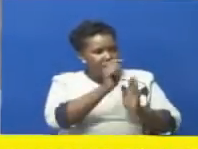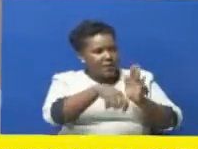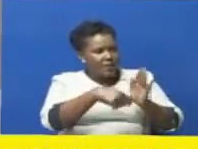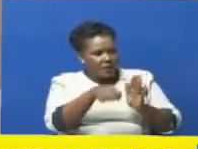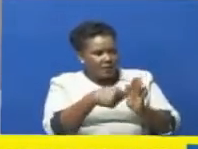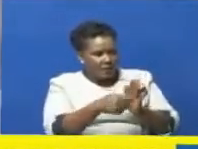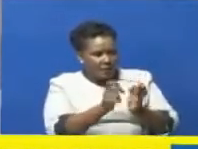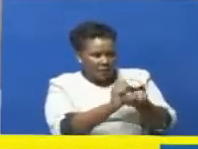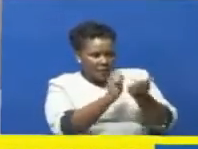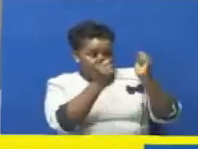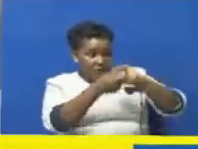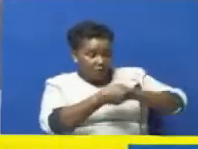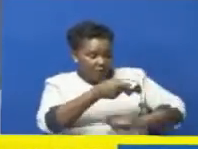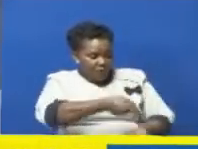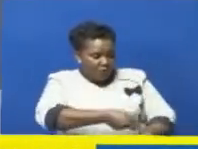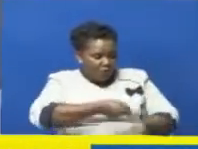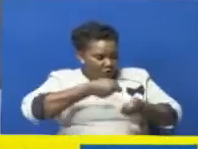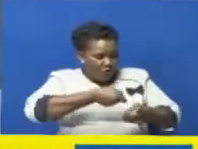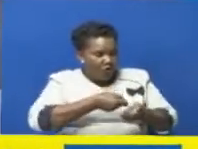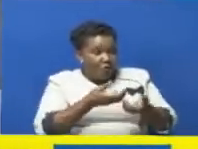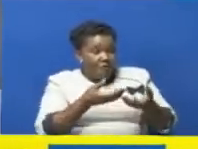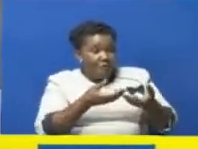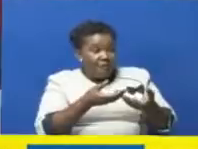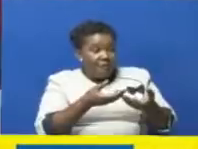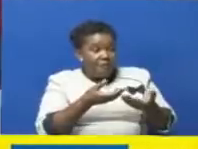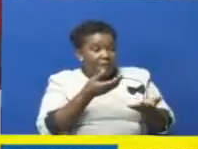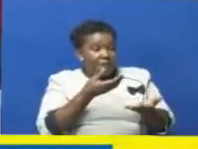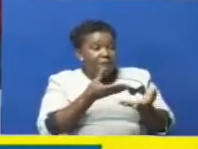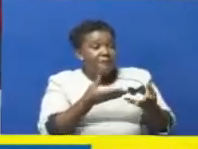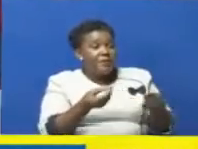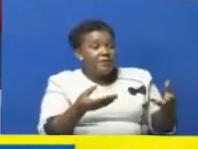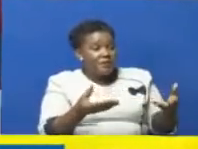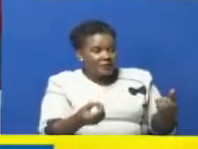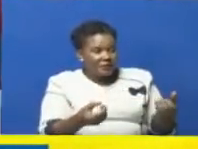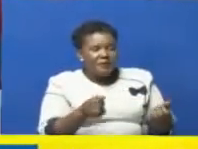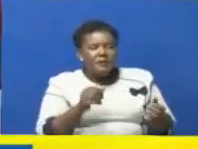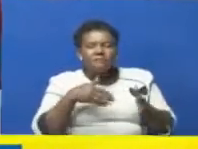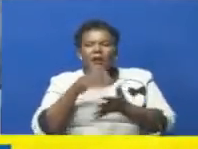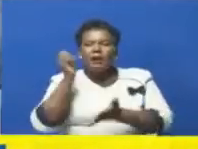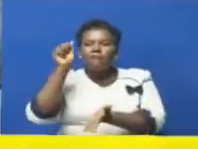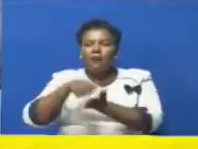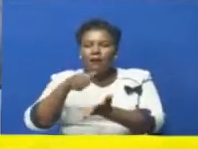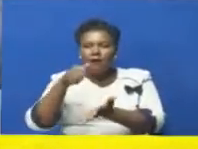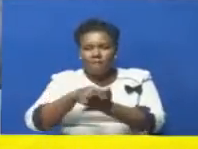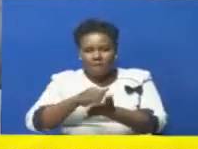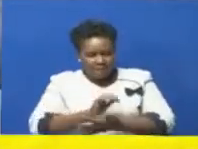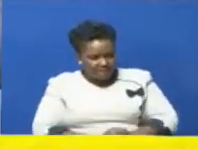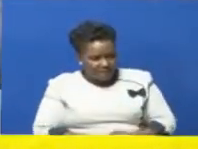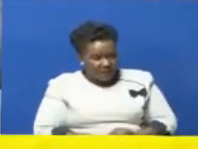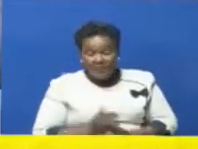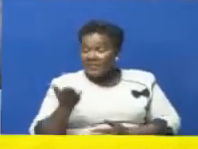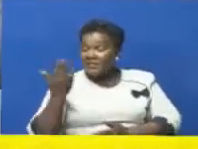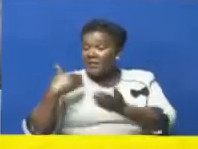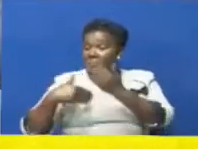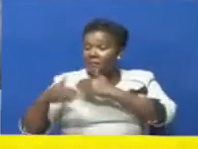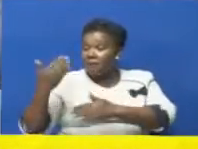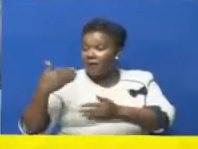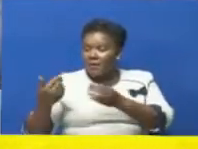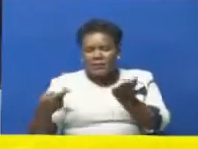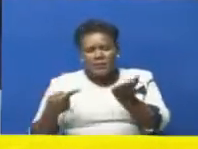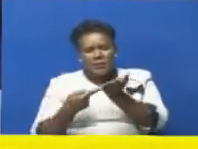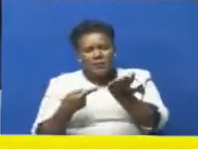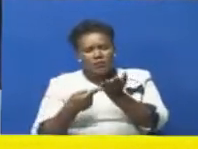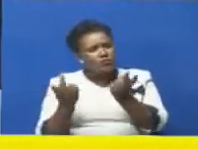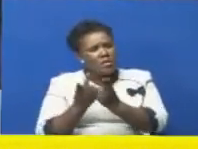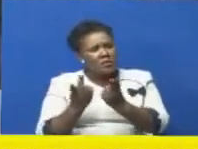zinaandaliwa hapa ili kuwezesha bidhaa hiyo kudumu kwa muda mrefu zaidi bila kuharibika. Miaka ya nyuma ujuzi wa teknolojia